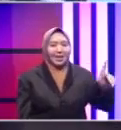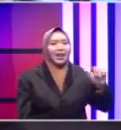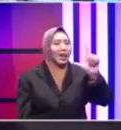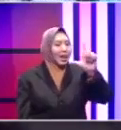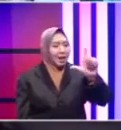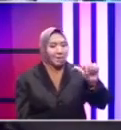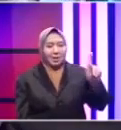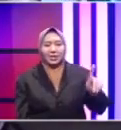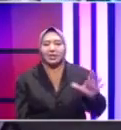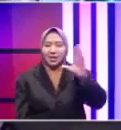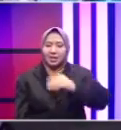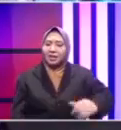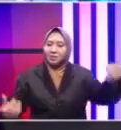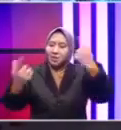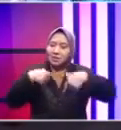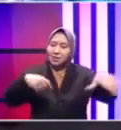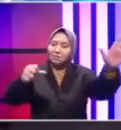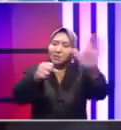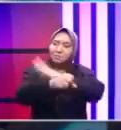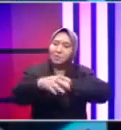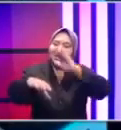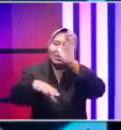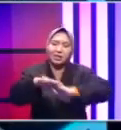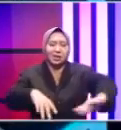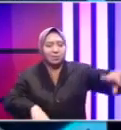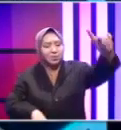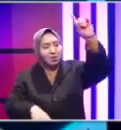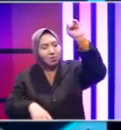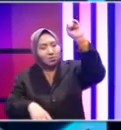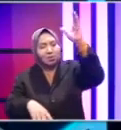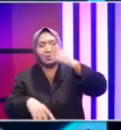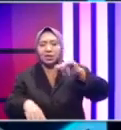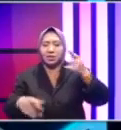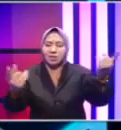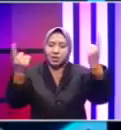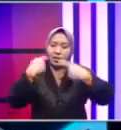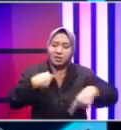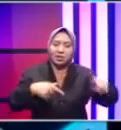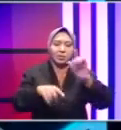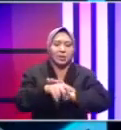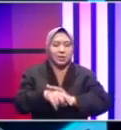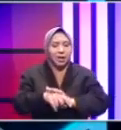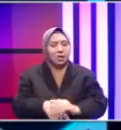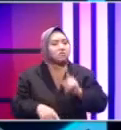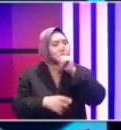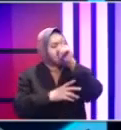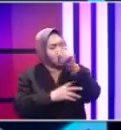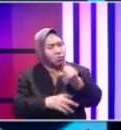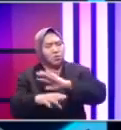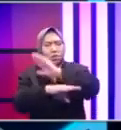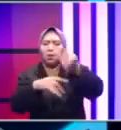lebay kalau syarih kenakalan baik Innal